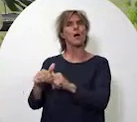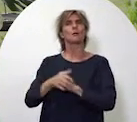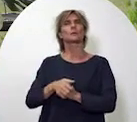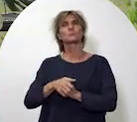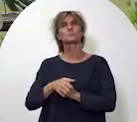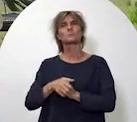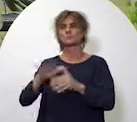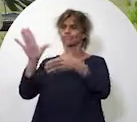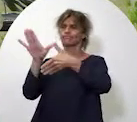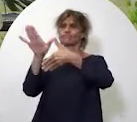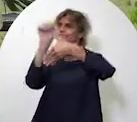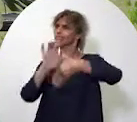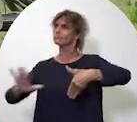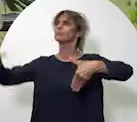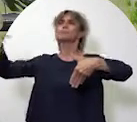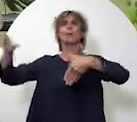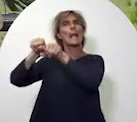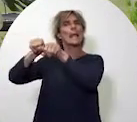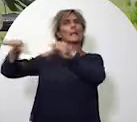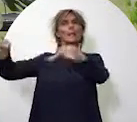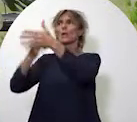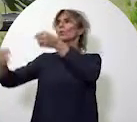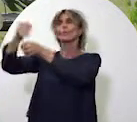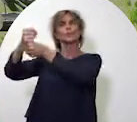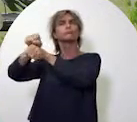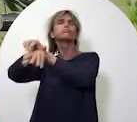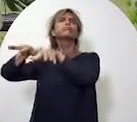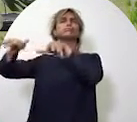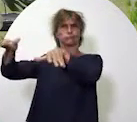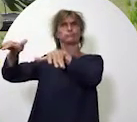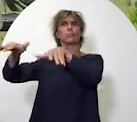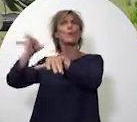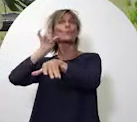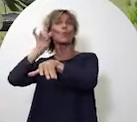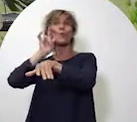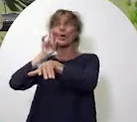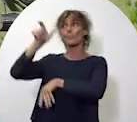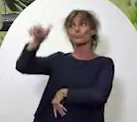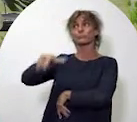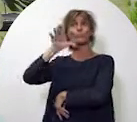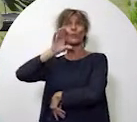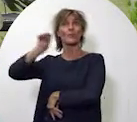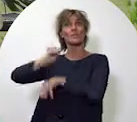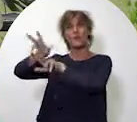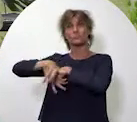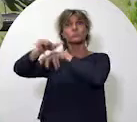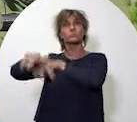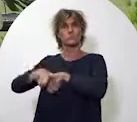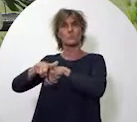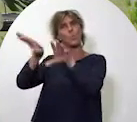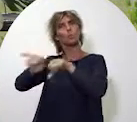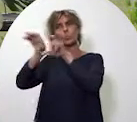avec l'extension d'un autre meneur notre réseau d'irrigation dans le nord grande terre pour permettre à nos agriculteurs